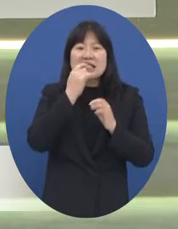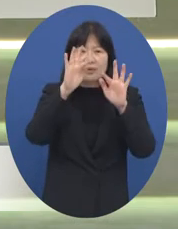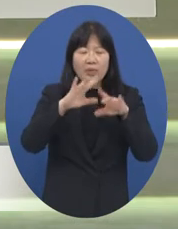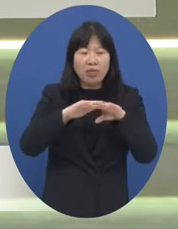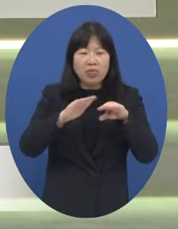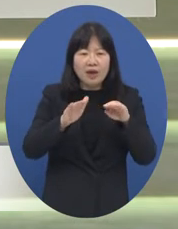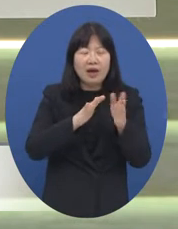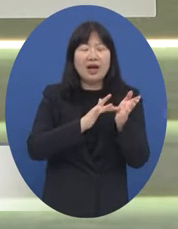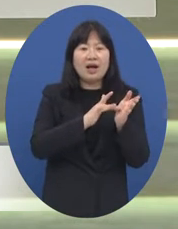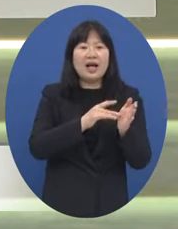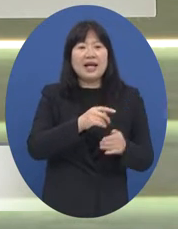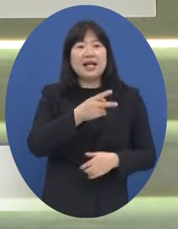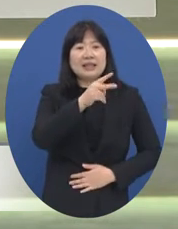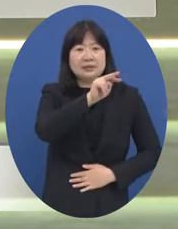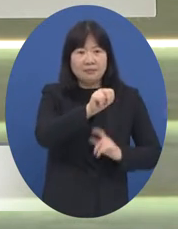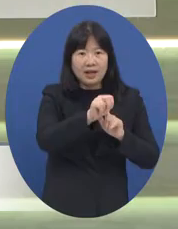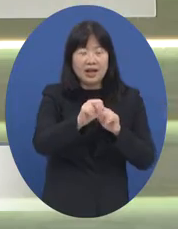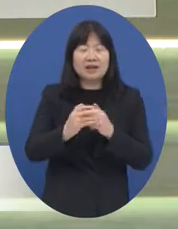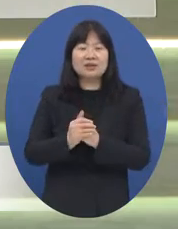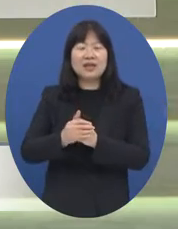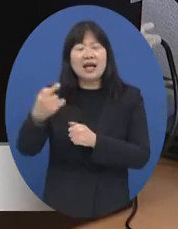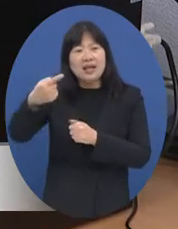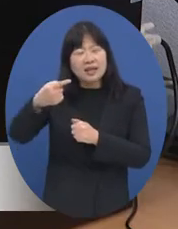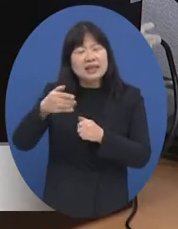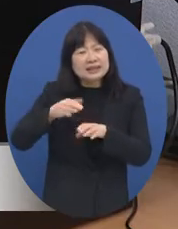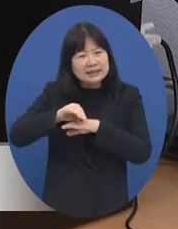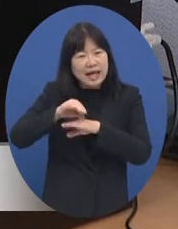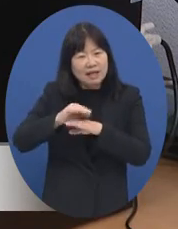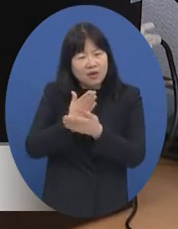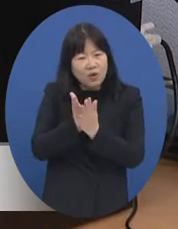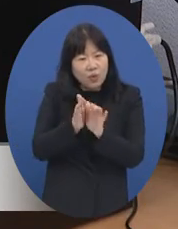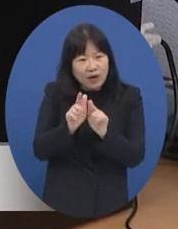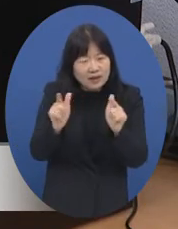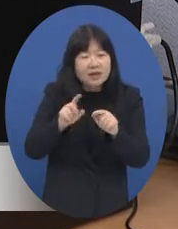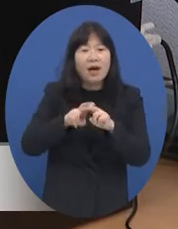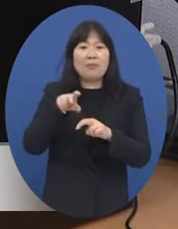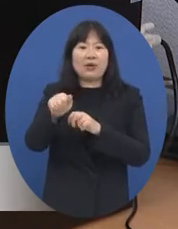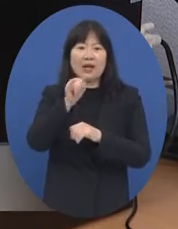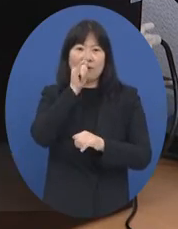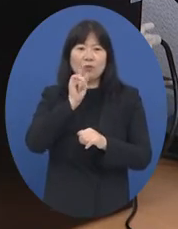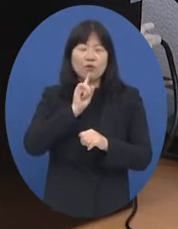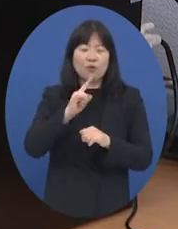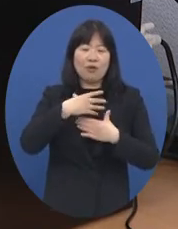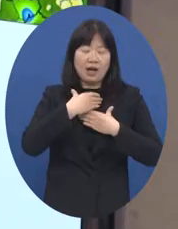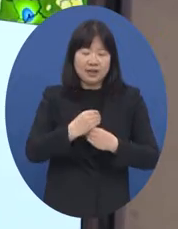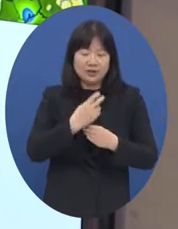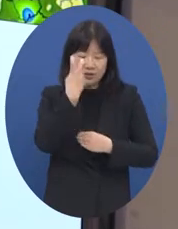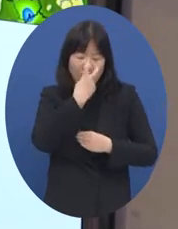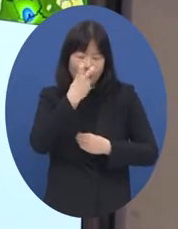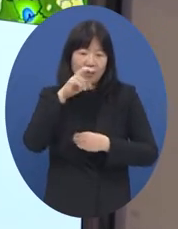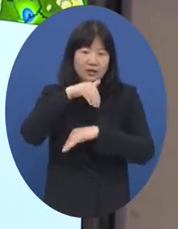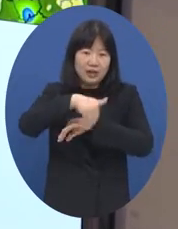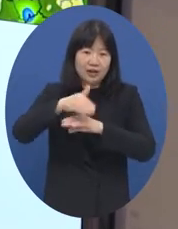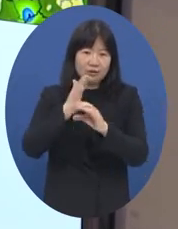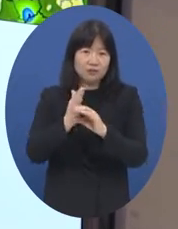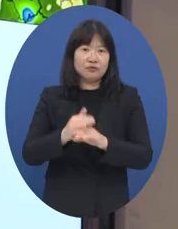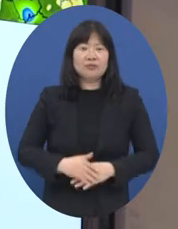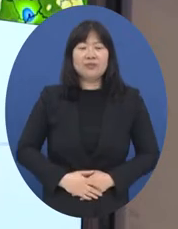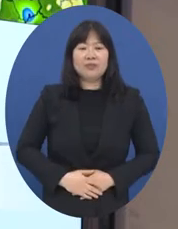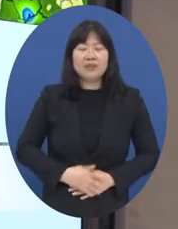돼 재설계 5천여 대 를 확보했고 대설 취약 구조물 대상으로 안전점검을 실시할 방침입니다